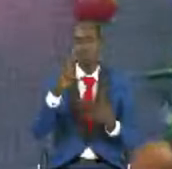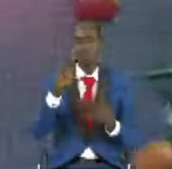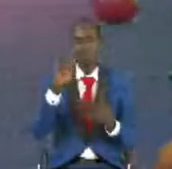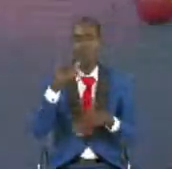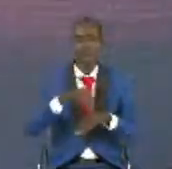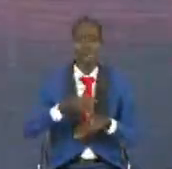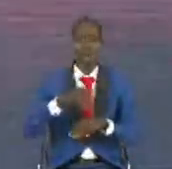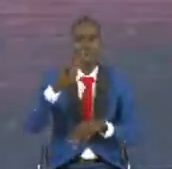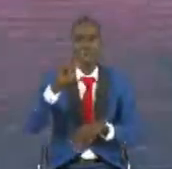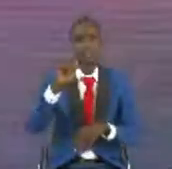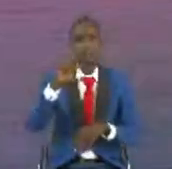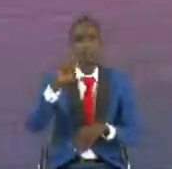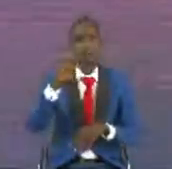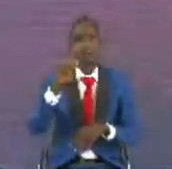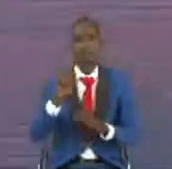Taraba. Cette femme